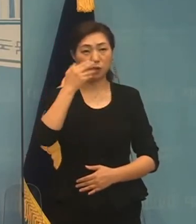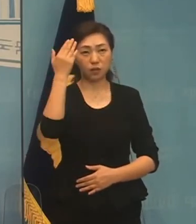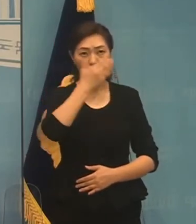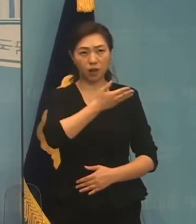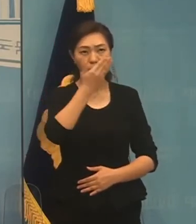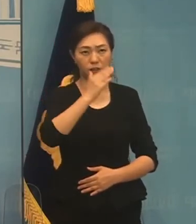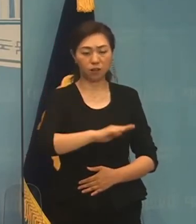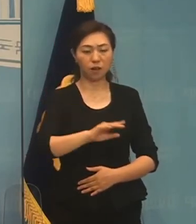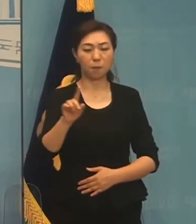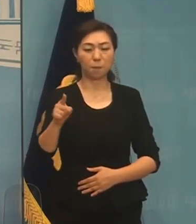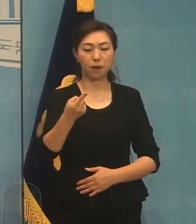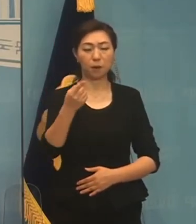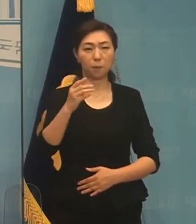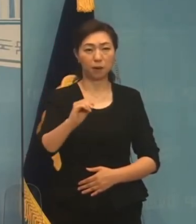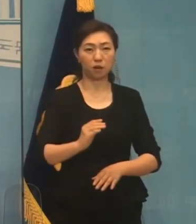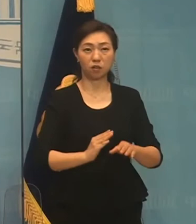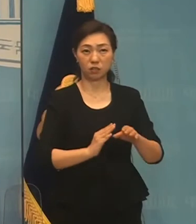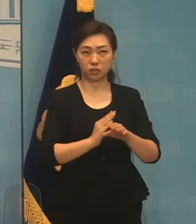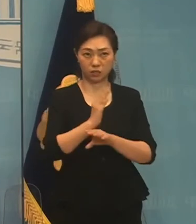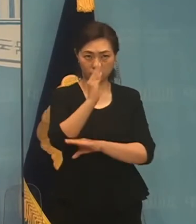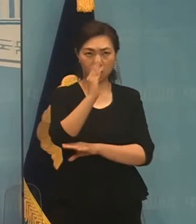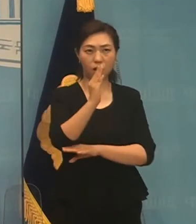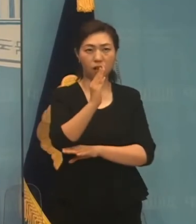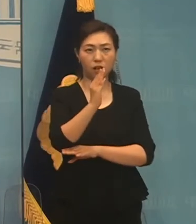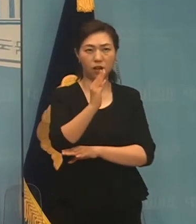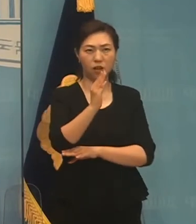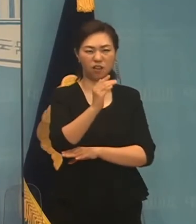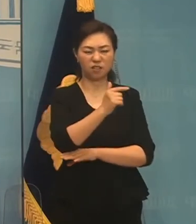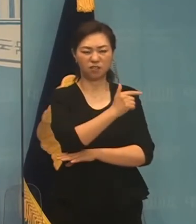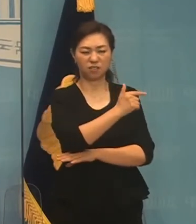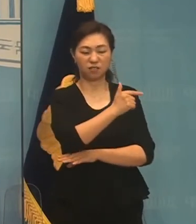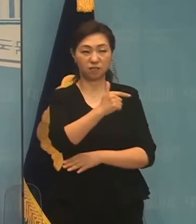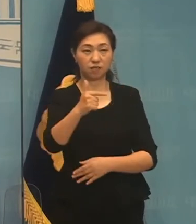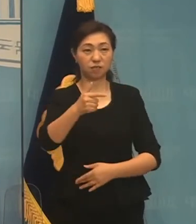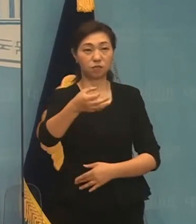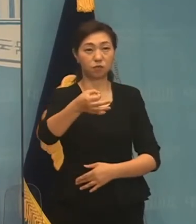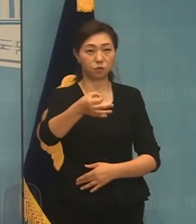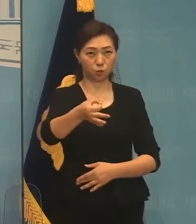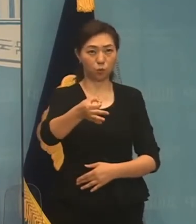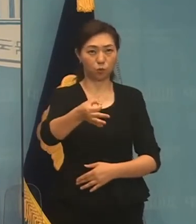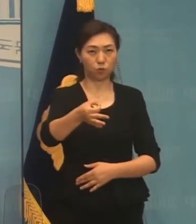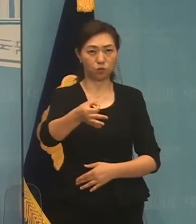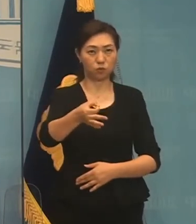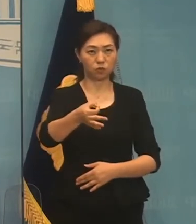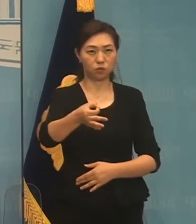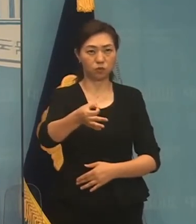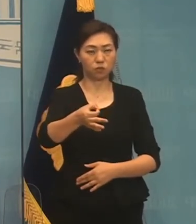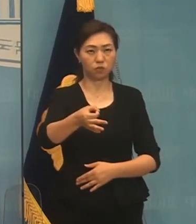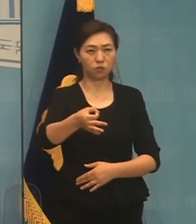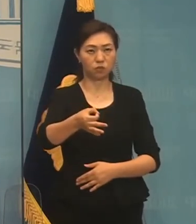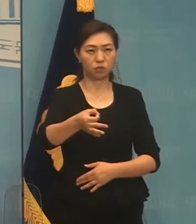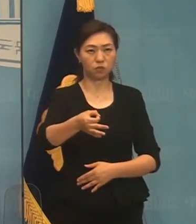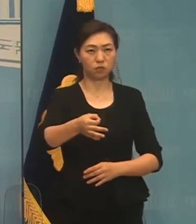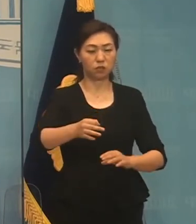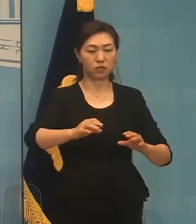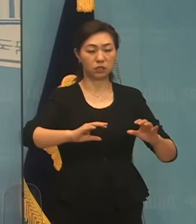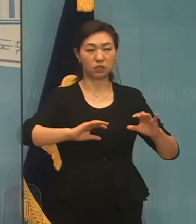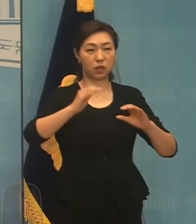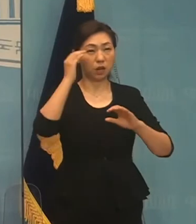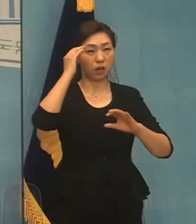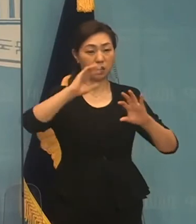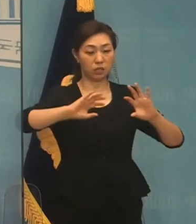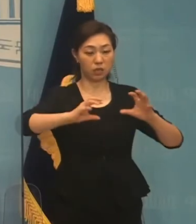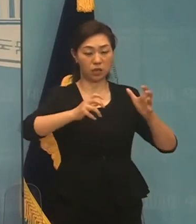100만원 이상 큰 돈을 이 세상에 공개하지